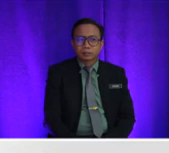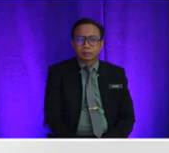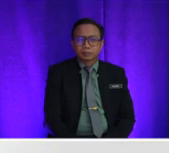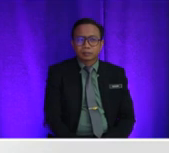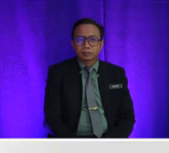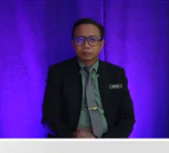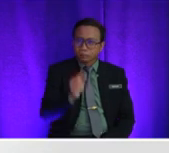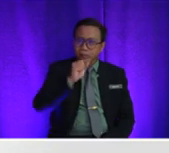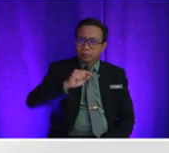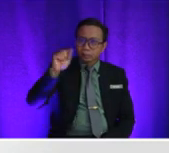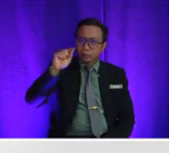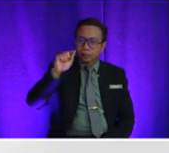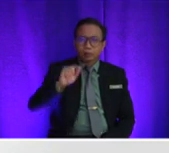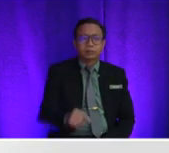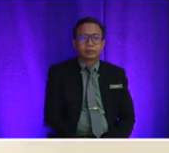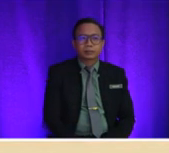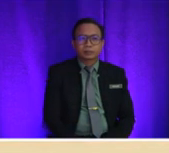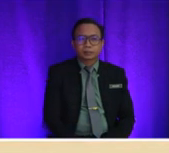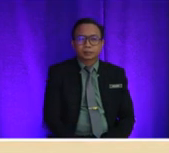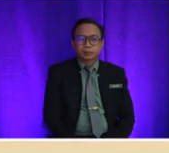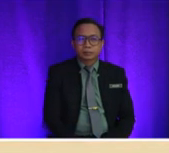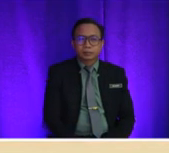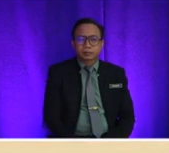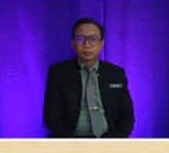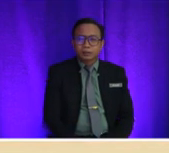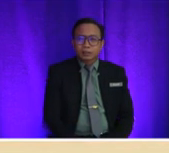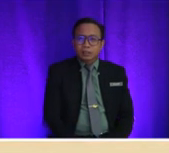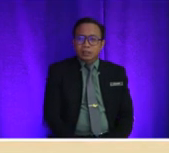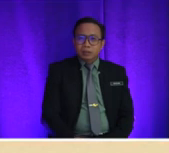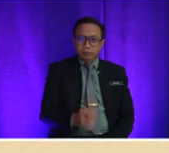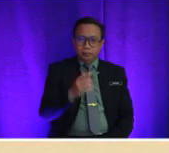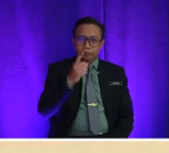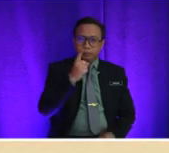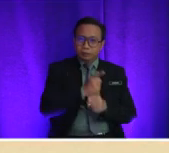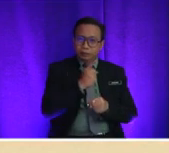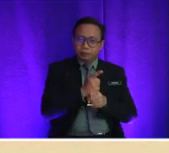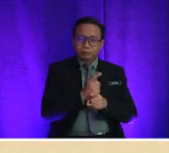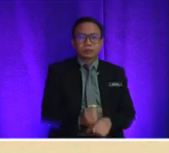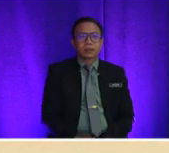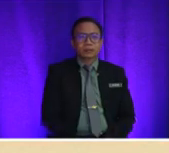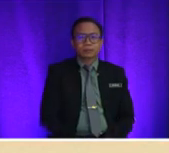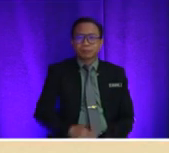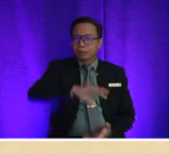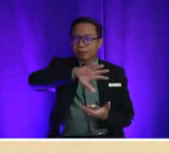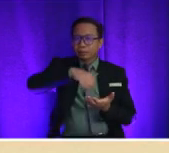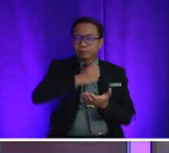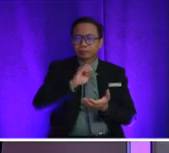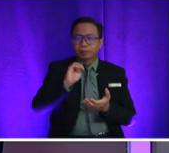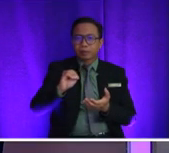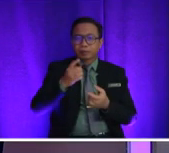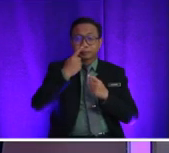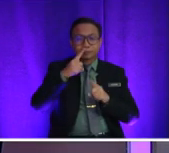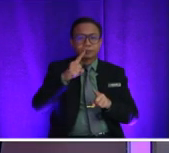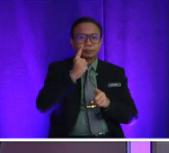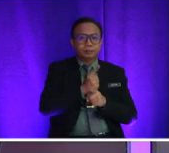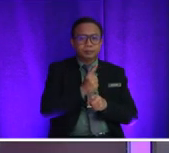betul oke kita tengok Apa jawabannya betul Maka kalau semua murid-murid kita dapat jawab macam